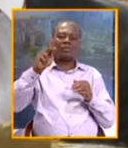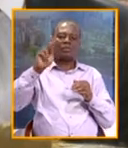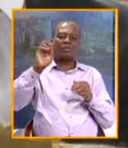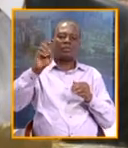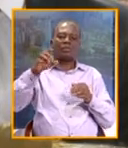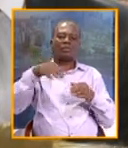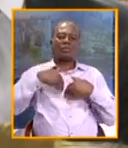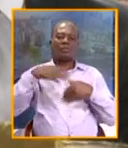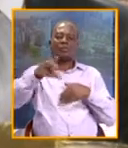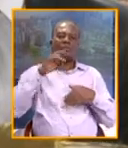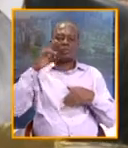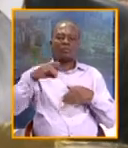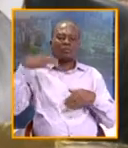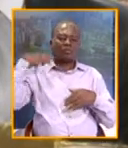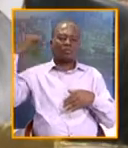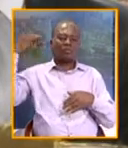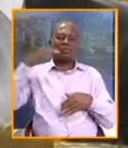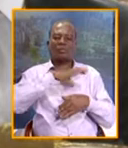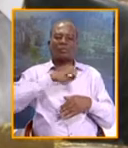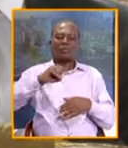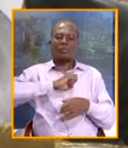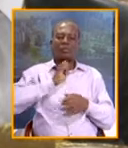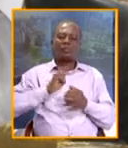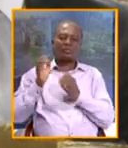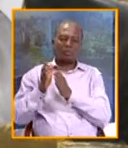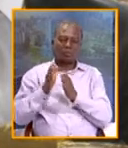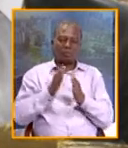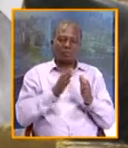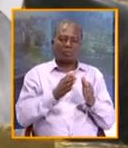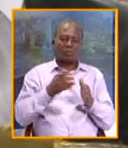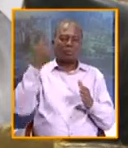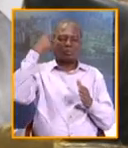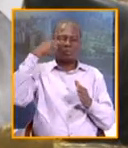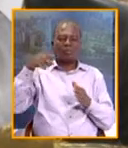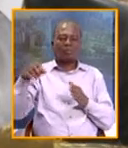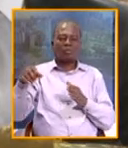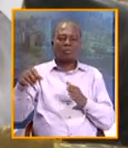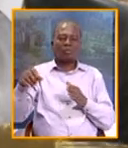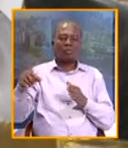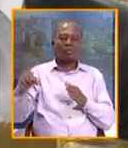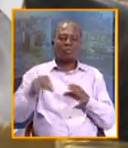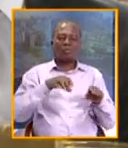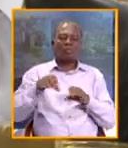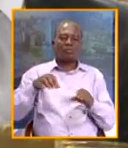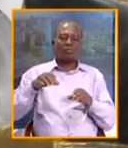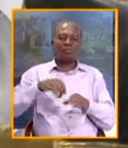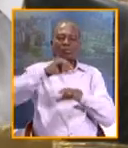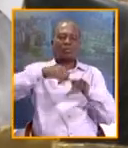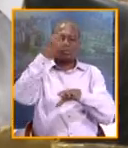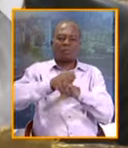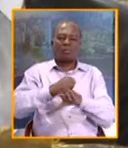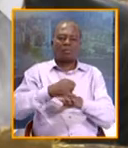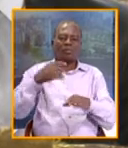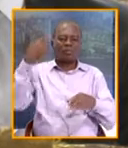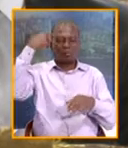candidat et je me suis organisé pourrait attirer mon institut pour avoir mes